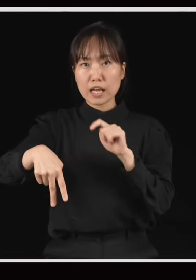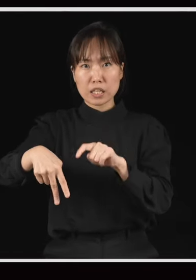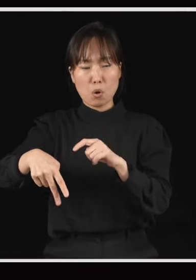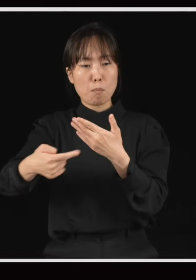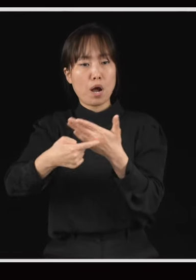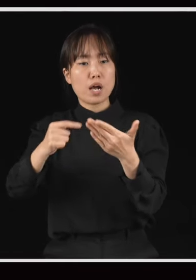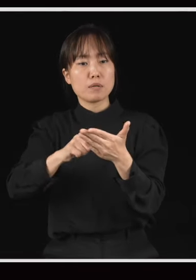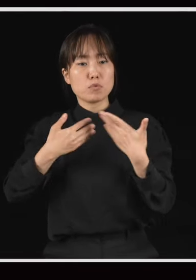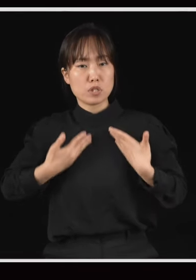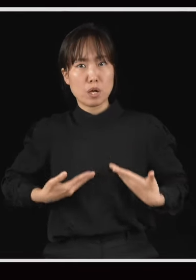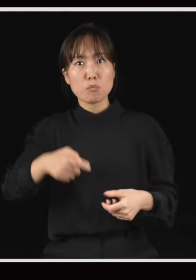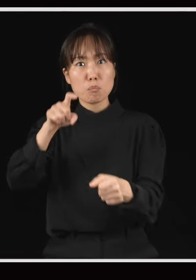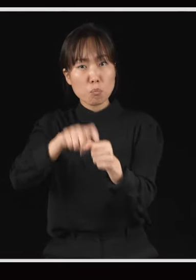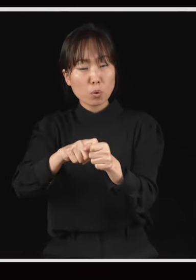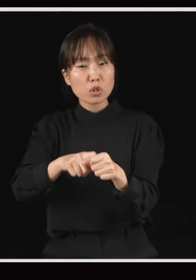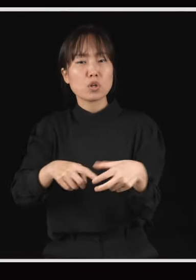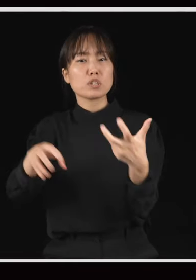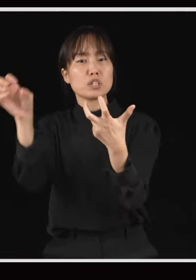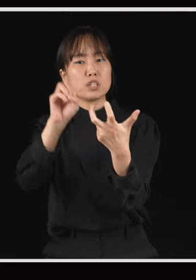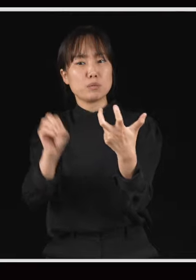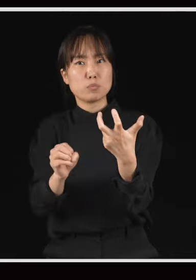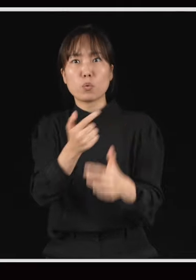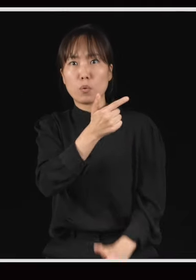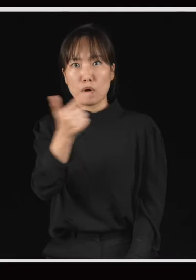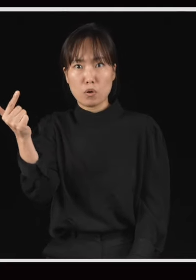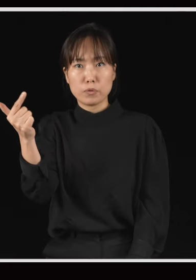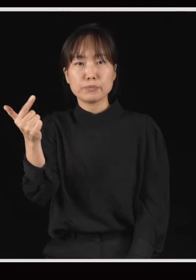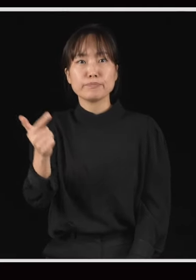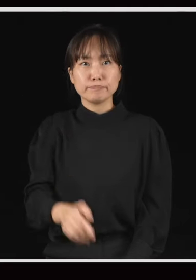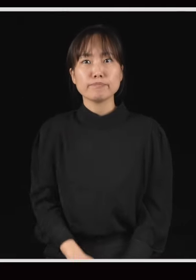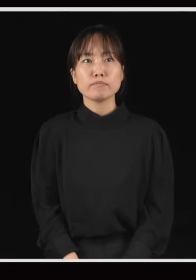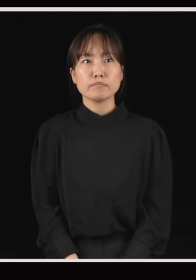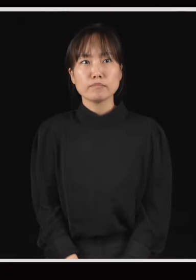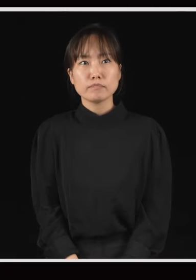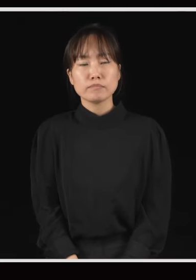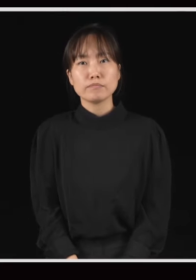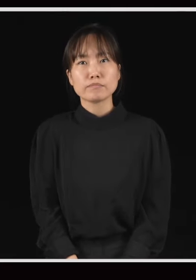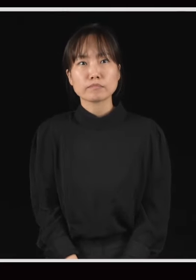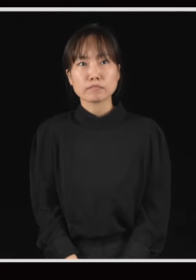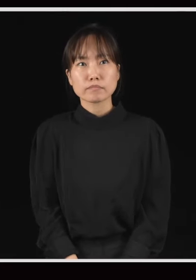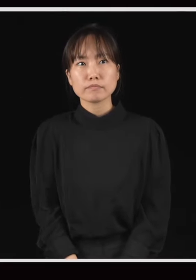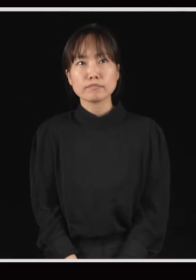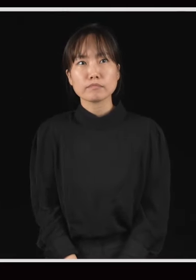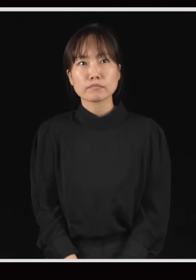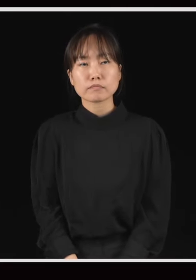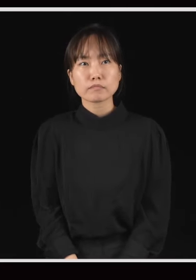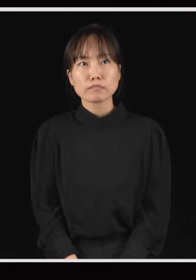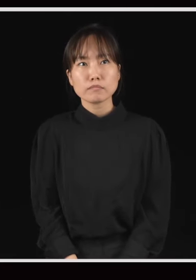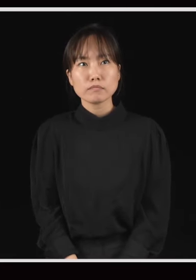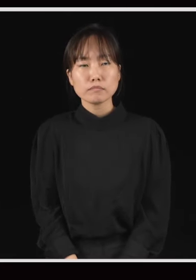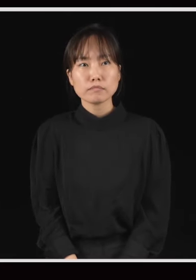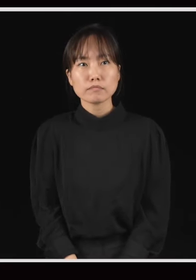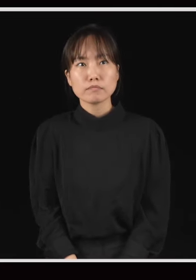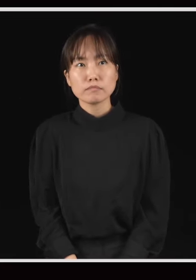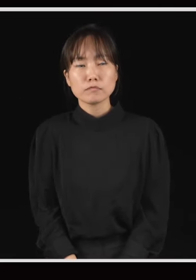걷기는 실은 저는 그냥 마음 챙김 명상이 조금 더 한 70% 정도 요소가 있는 것 같아요.